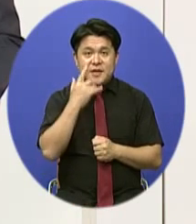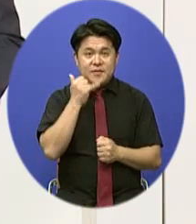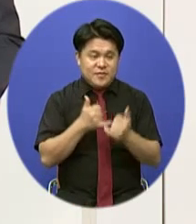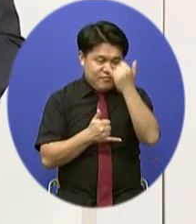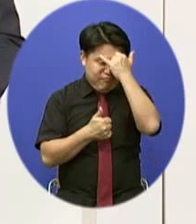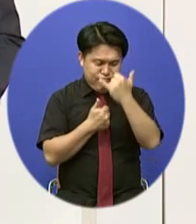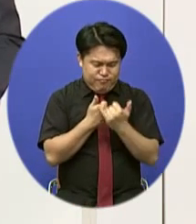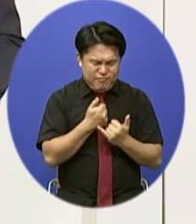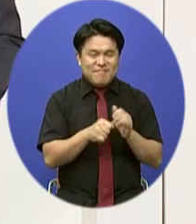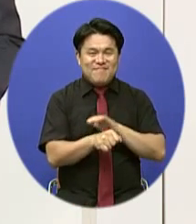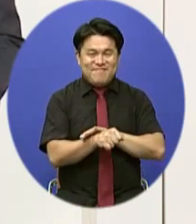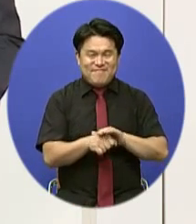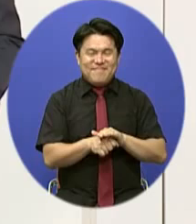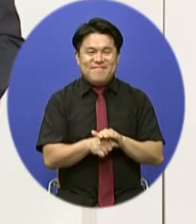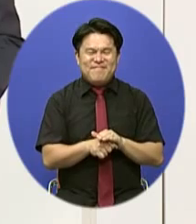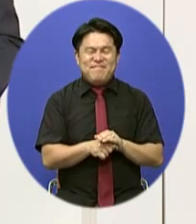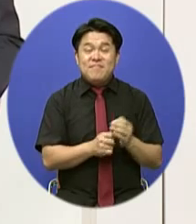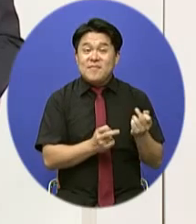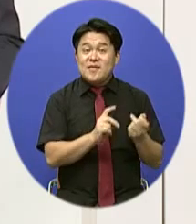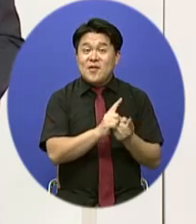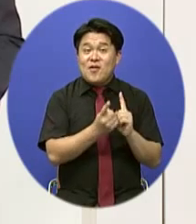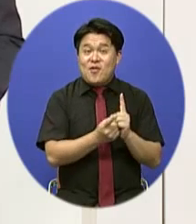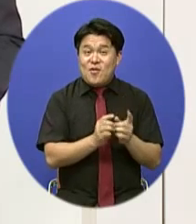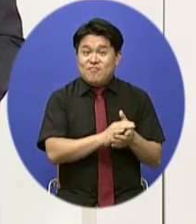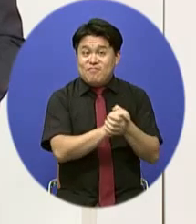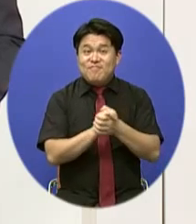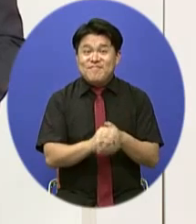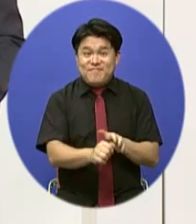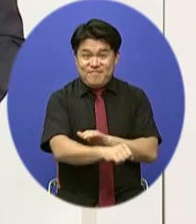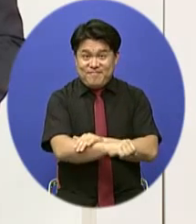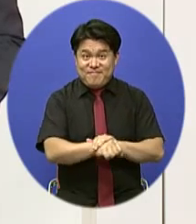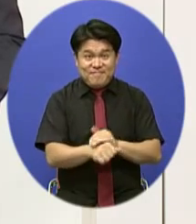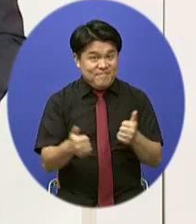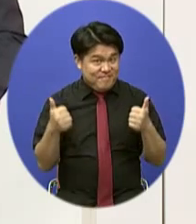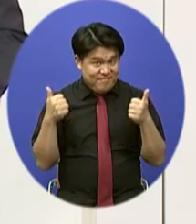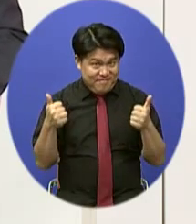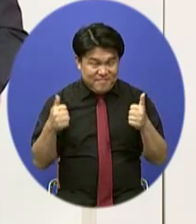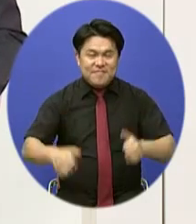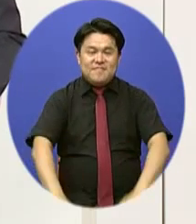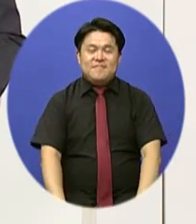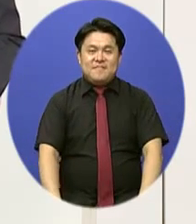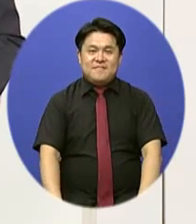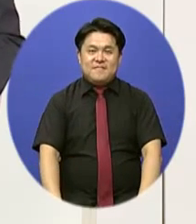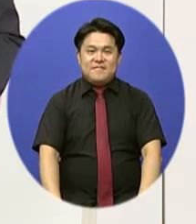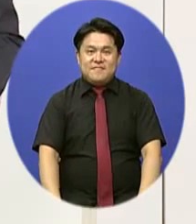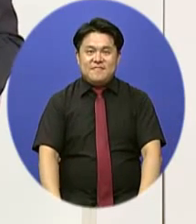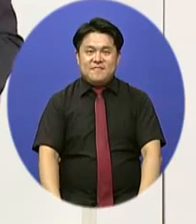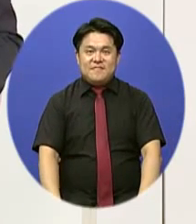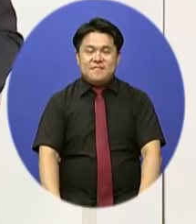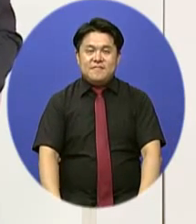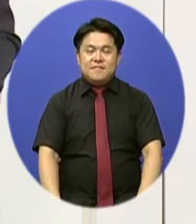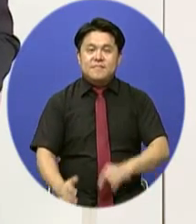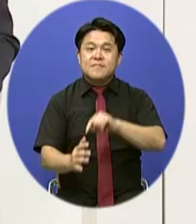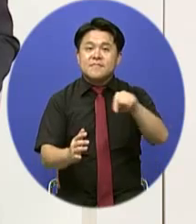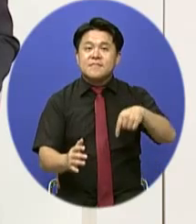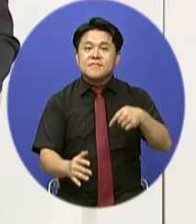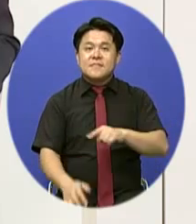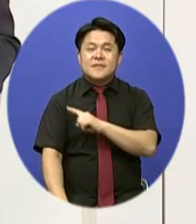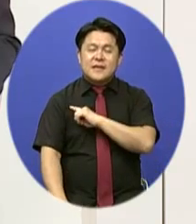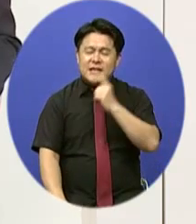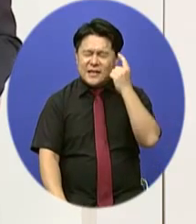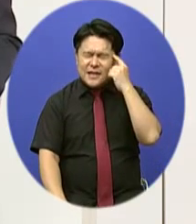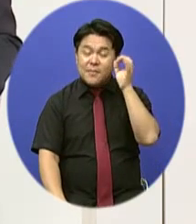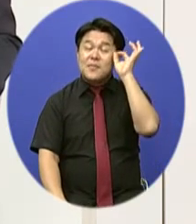잘하고 현재 간에 우애 있고 아주 좋습니다. 아이고 잘하셨네요. 그 중에 가장